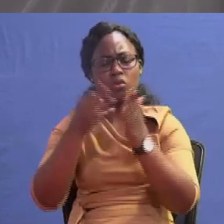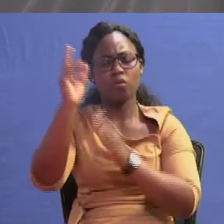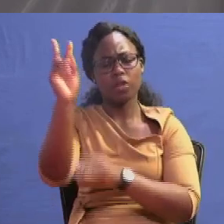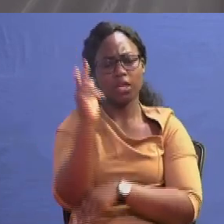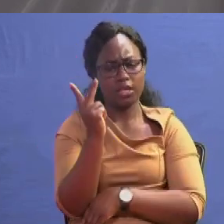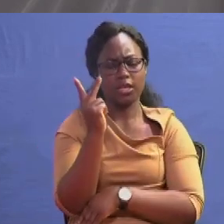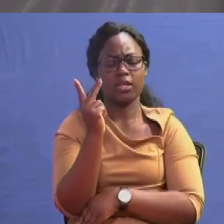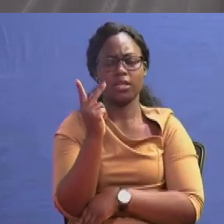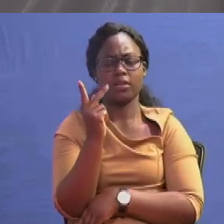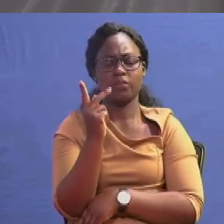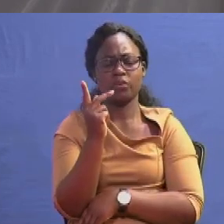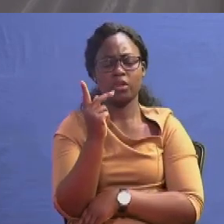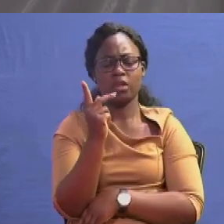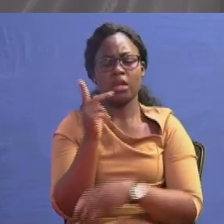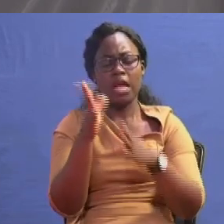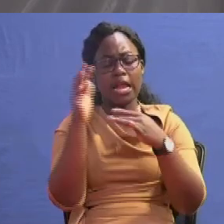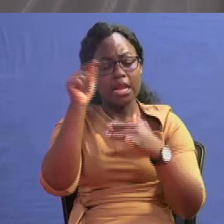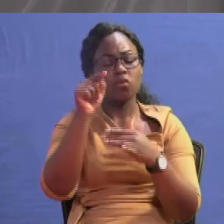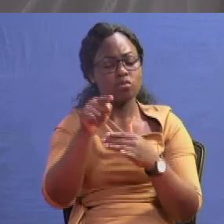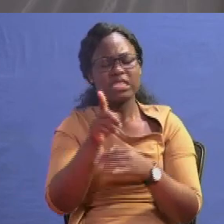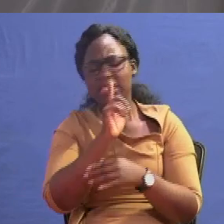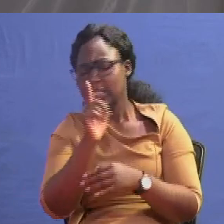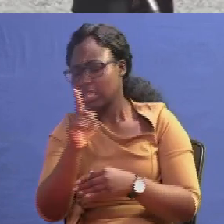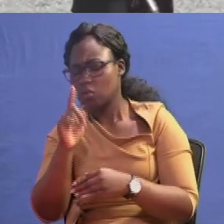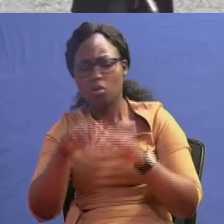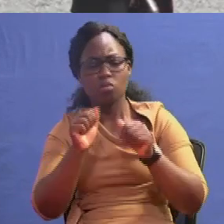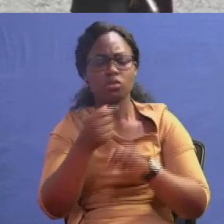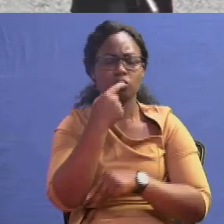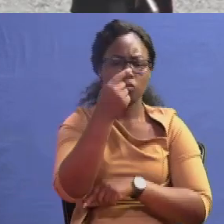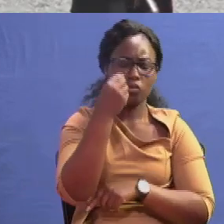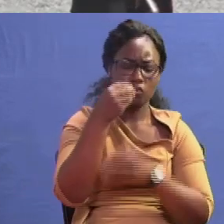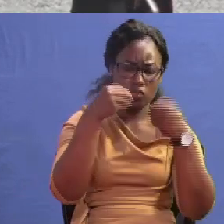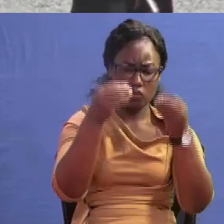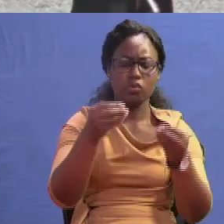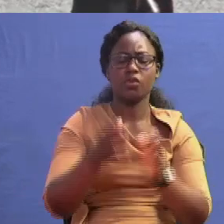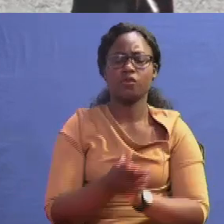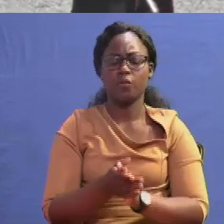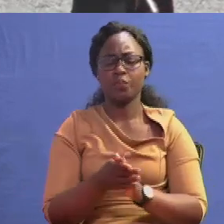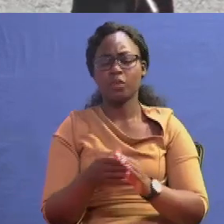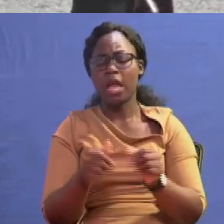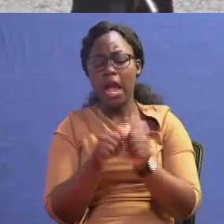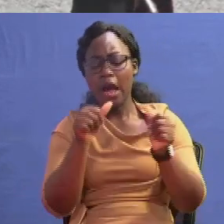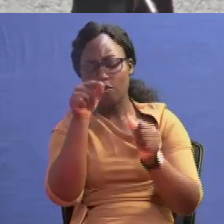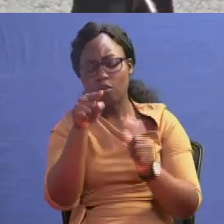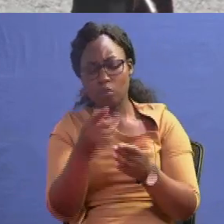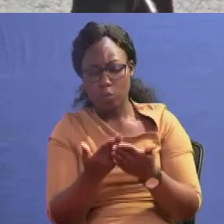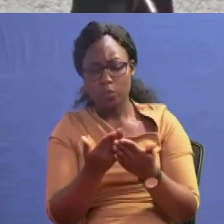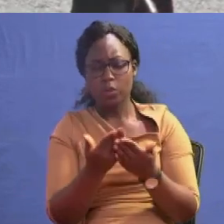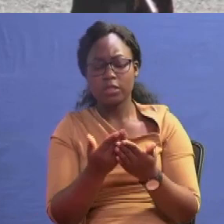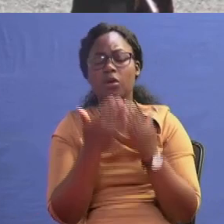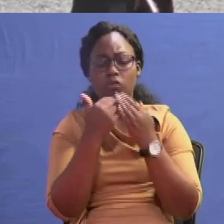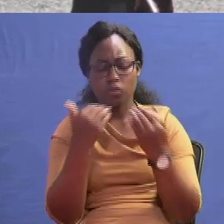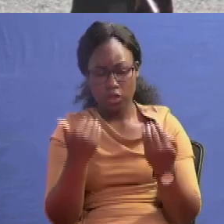Kenya. Kwa hivyo hiyo ndio onyo tu ningependa kutoa. Licha ya hayo, mwongozo wa mapito na ustawi wa